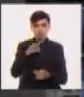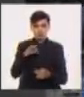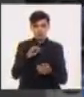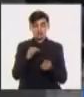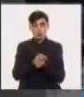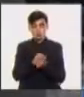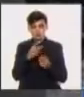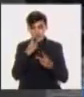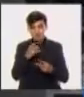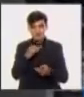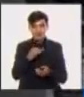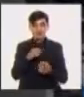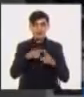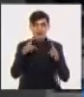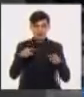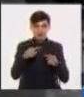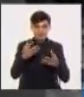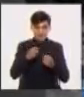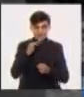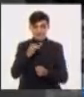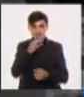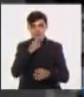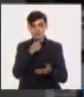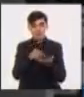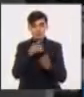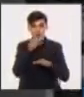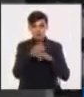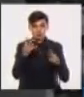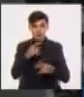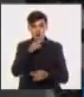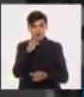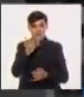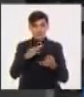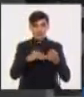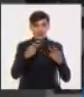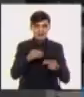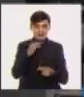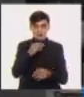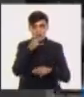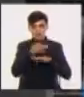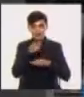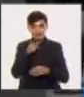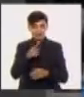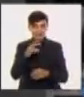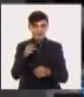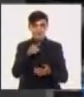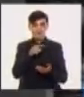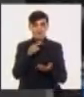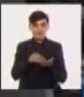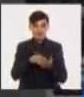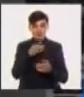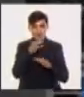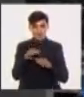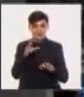взять карты и ответить на вопрос, где находятся исконно российские земли, а где нет. Хотя ответ на этот вопрос многим не понравится и